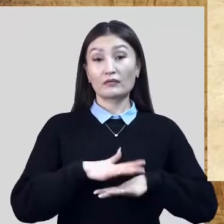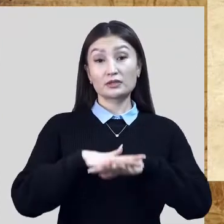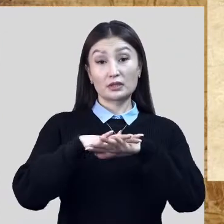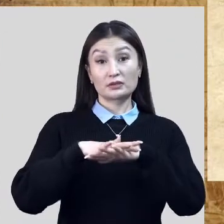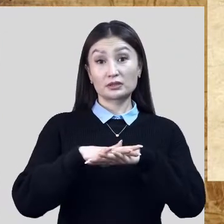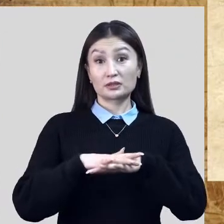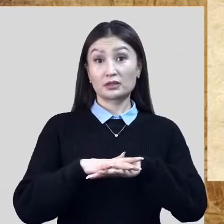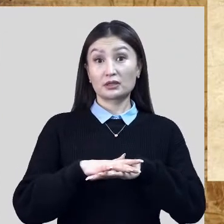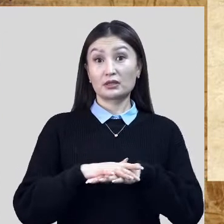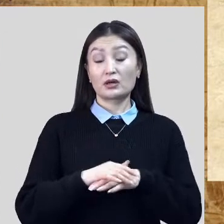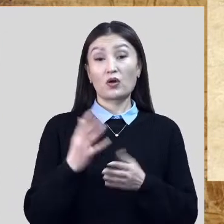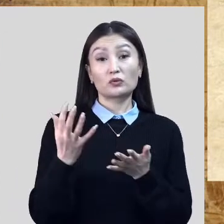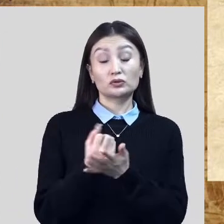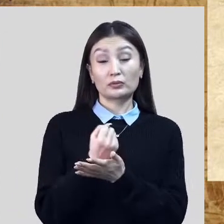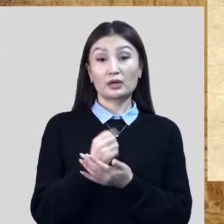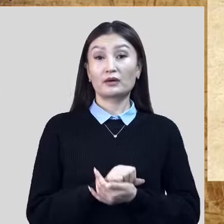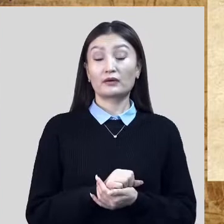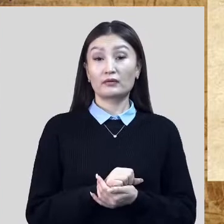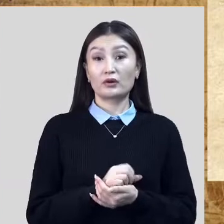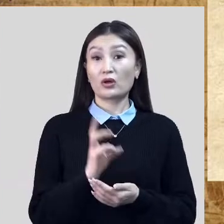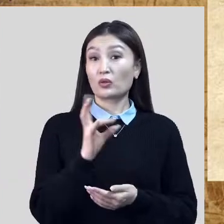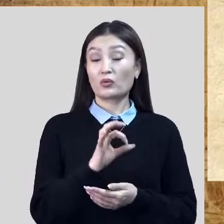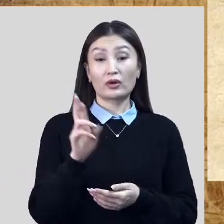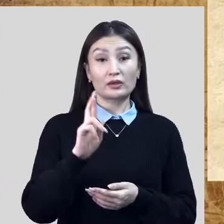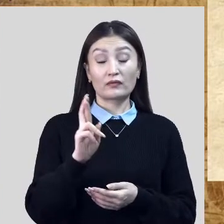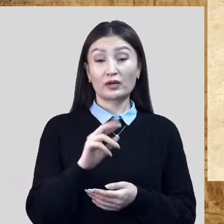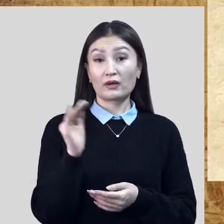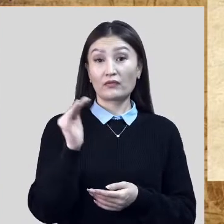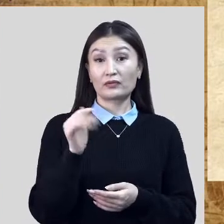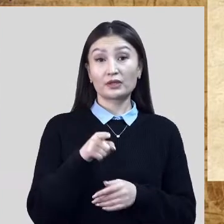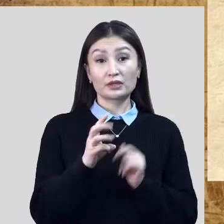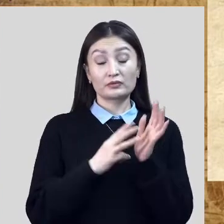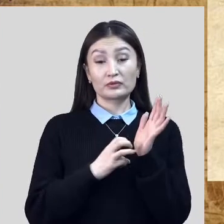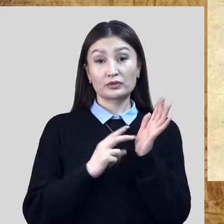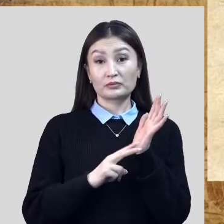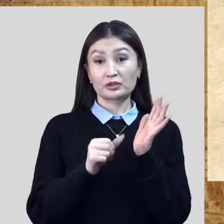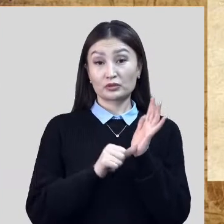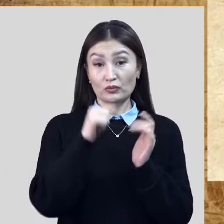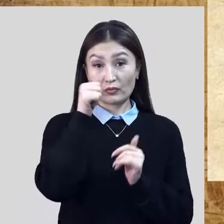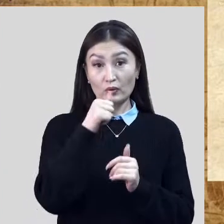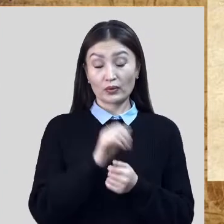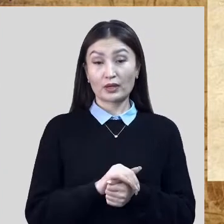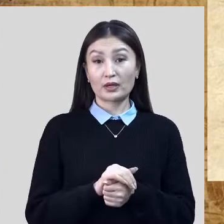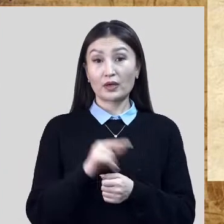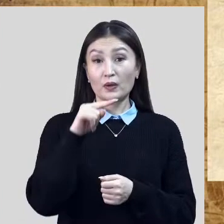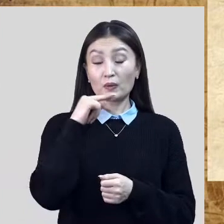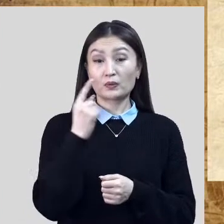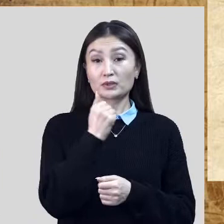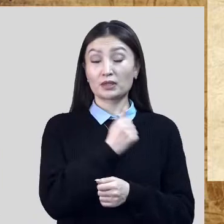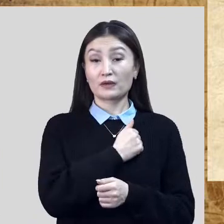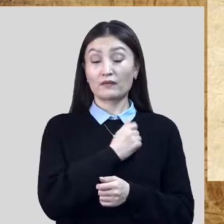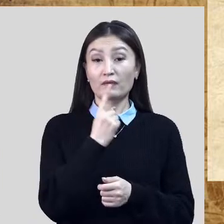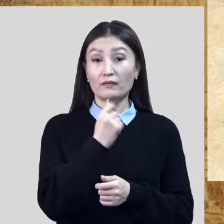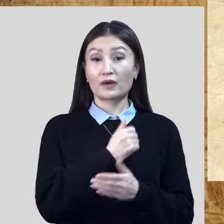Восставшие одержали ряд успехов, однако в январе-феврале 1876 года русские войска